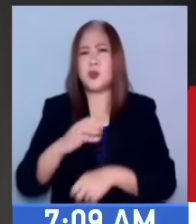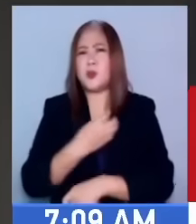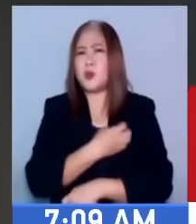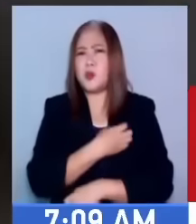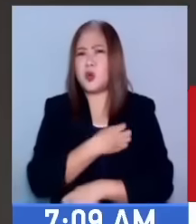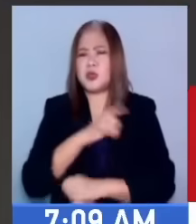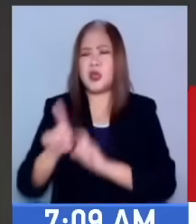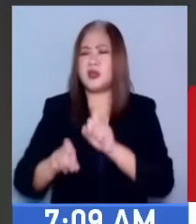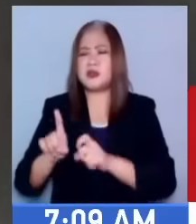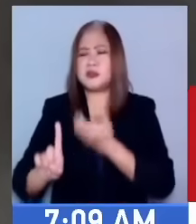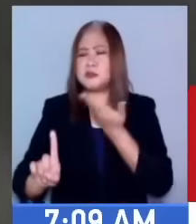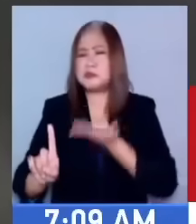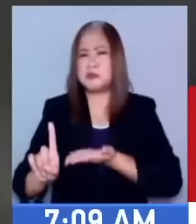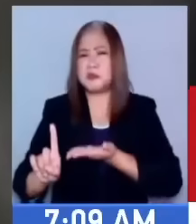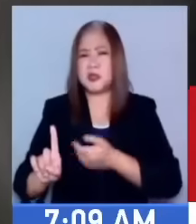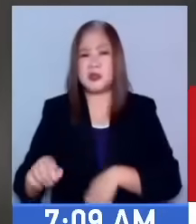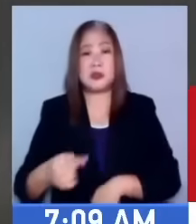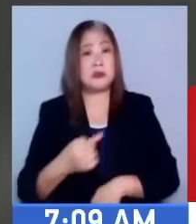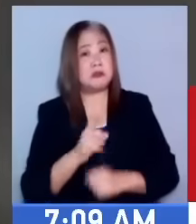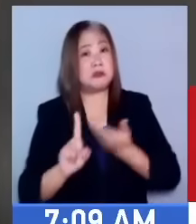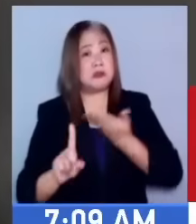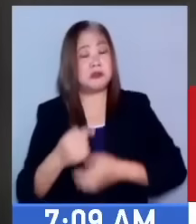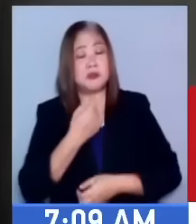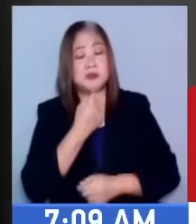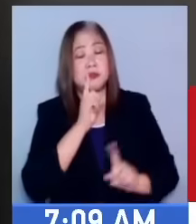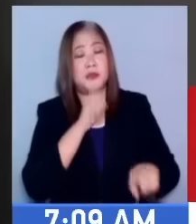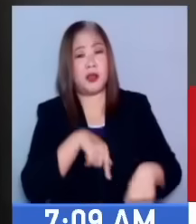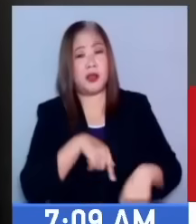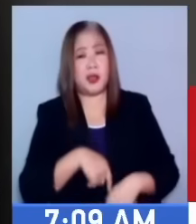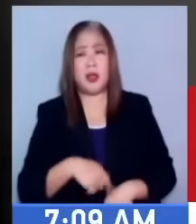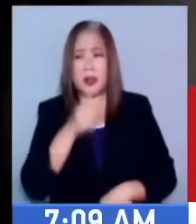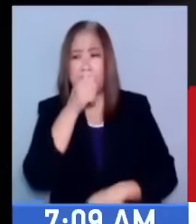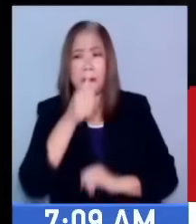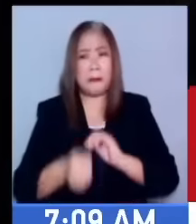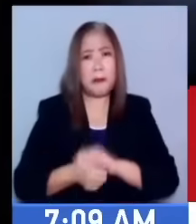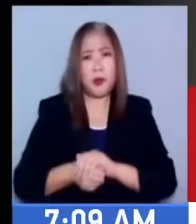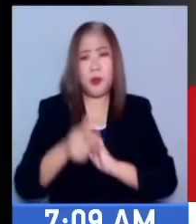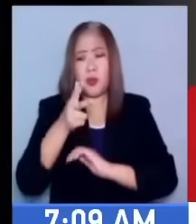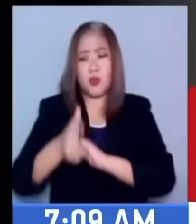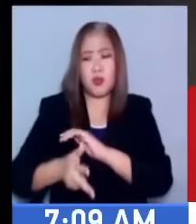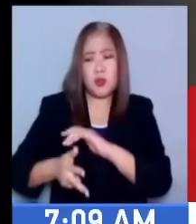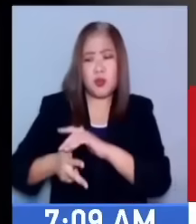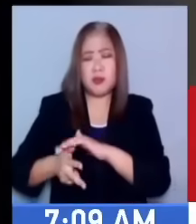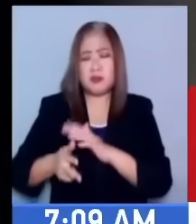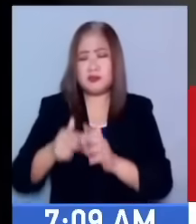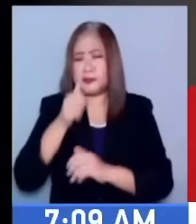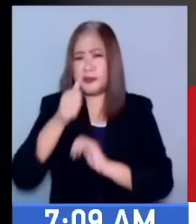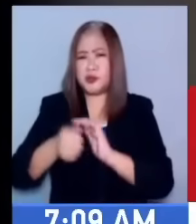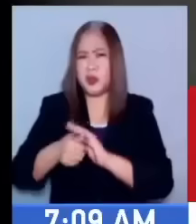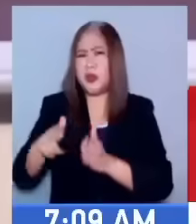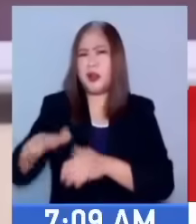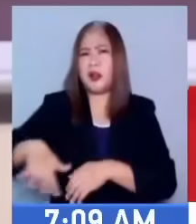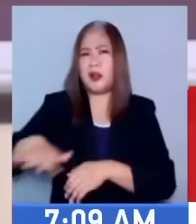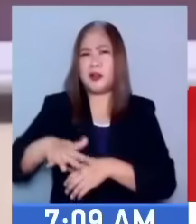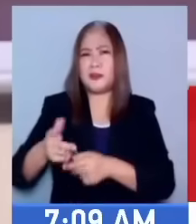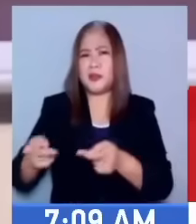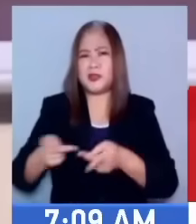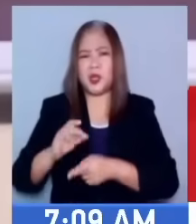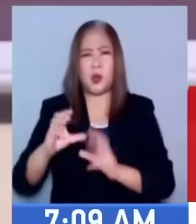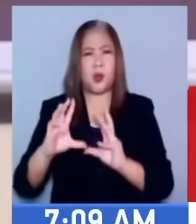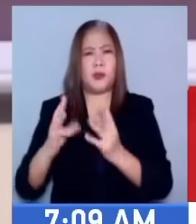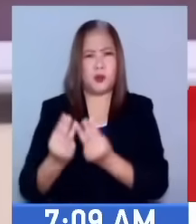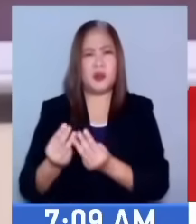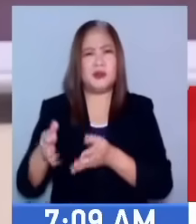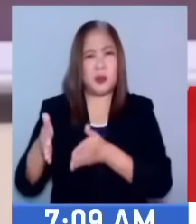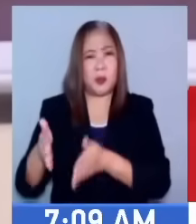niya, siya din na mismo ang nagsabi na itinago niya muna yung motor sa area ng Commonwealth. Ang dahilan nga is